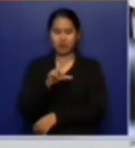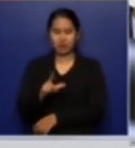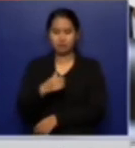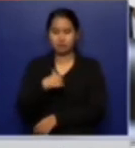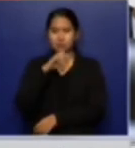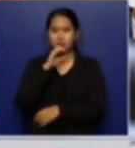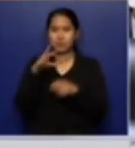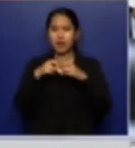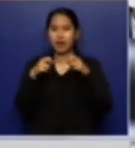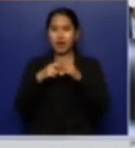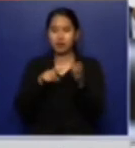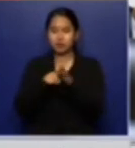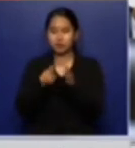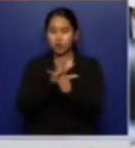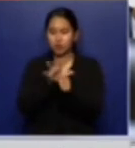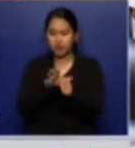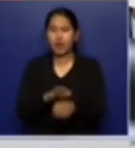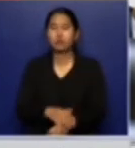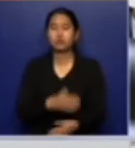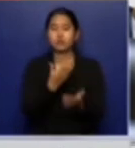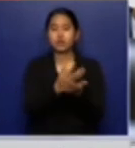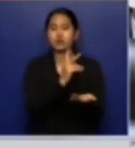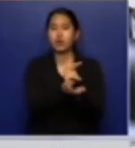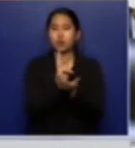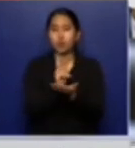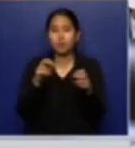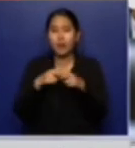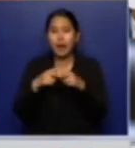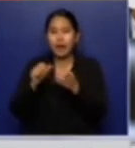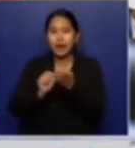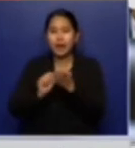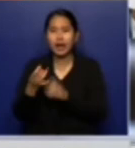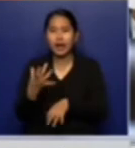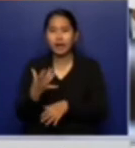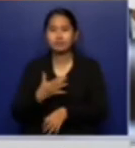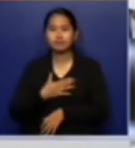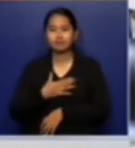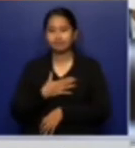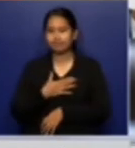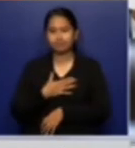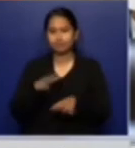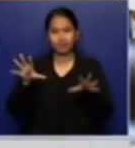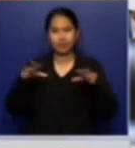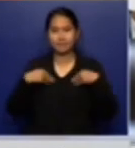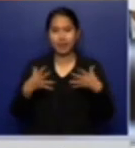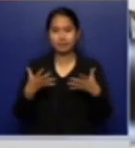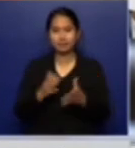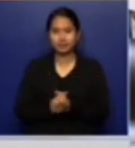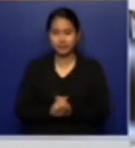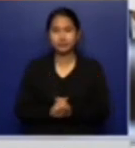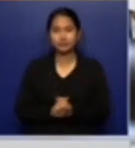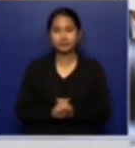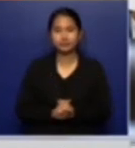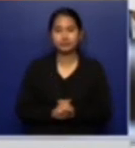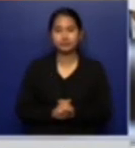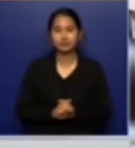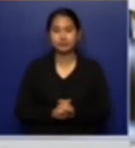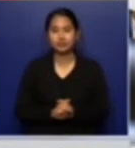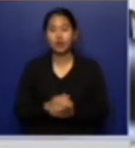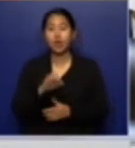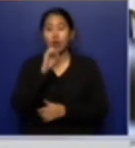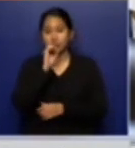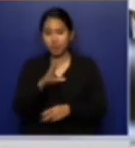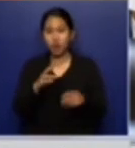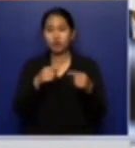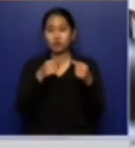าแก้ปัญหาโควิดเอ้าแล้วเงินกู้ล่ะแก้อะไรล่ะเรื่องเหล่านี้ผมไม่สามารถรับหลักการนี้ได้เลยเพราะฉะนั้นก็กราบเรียนประธานไปยังน